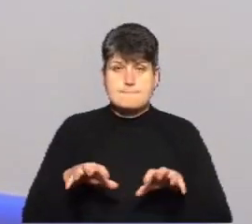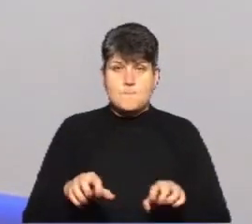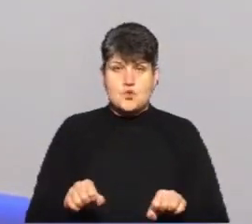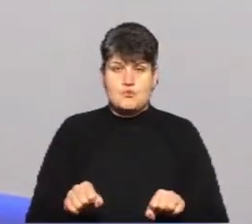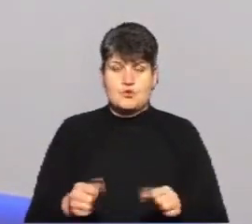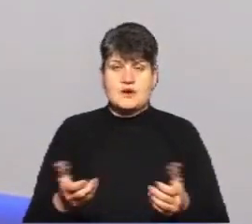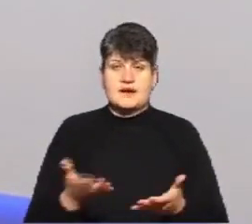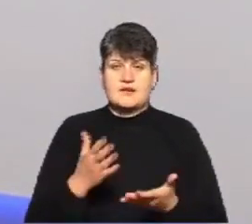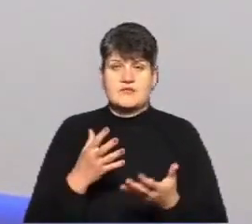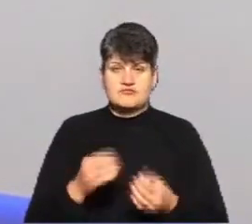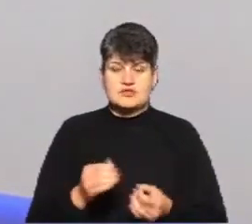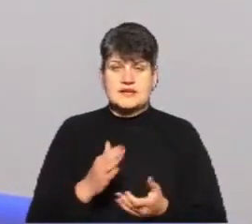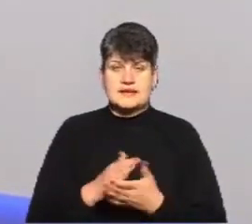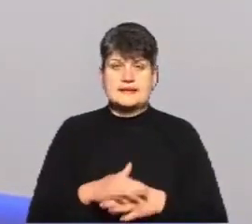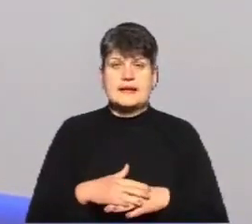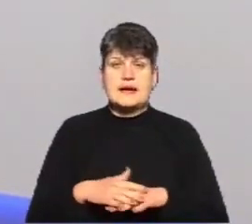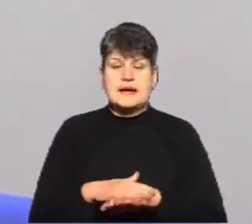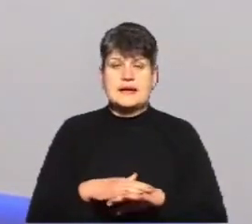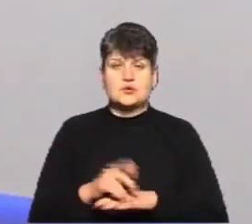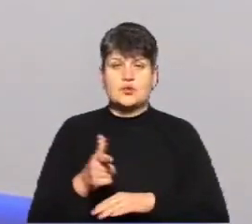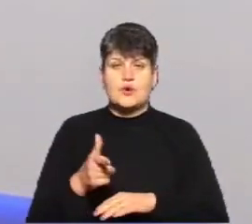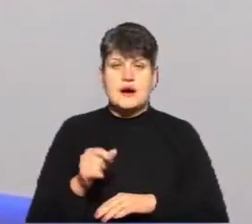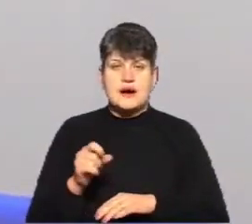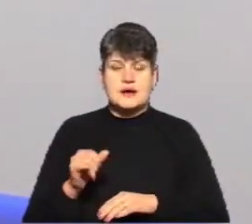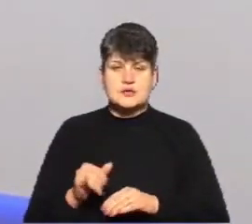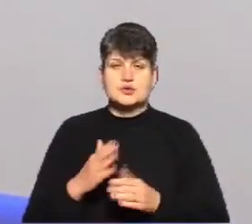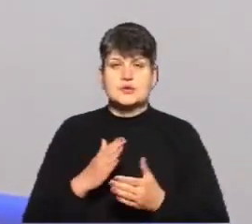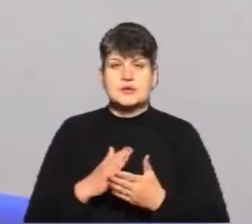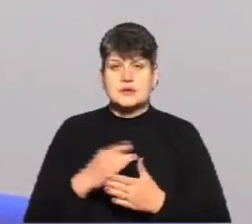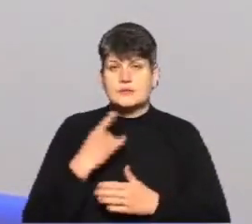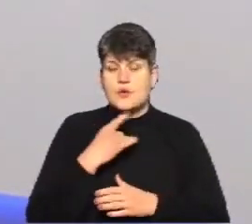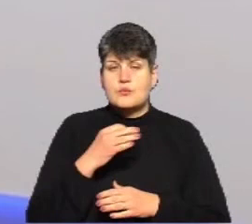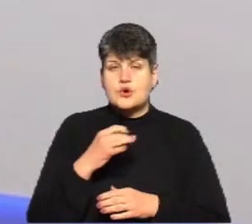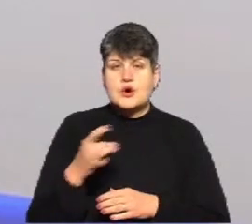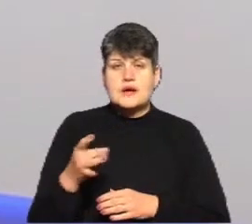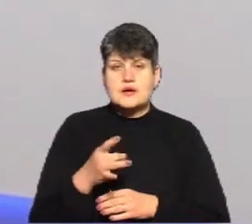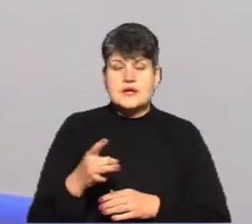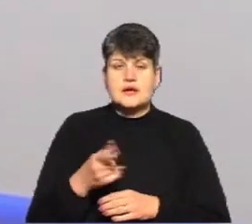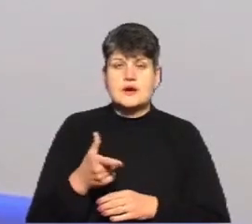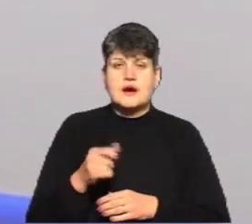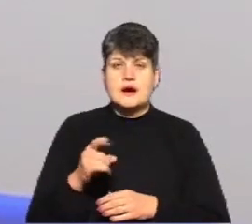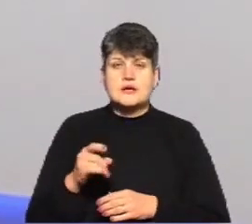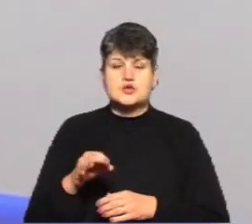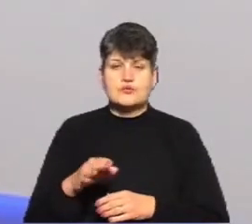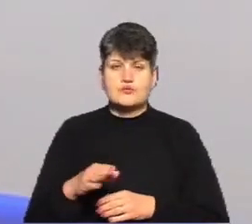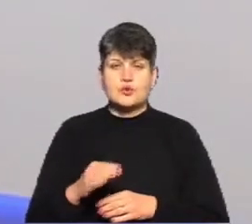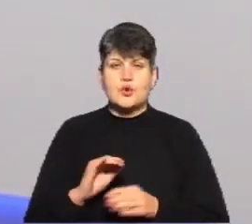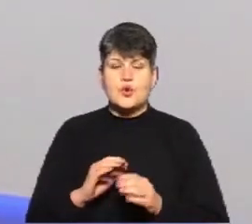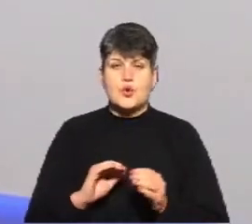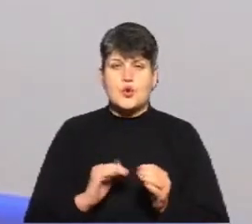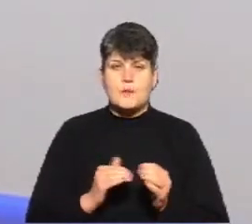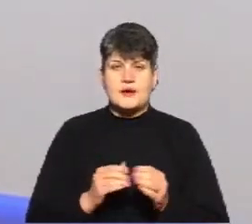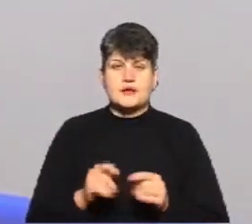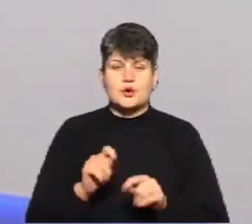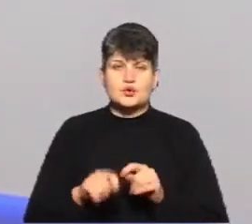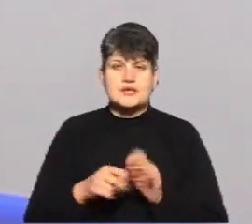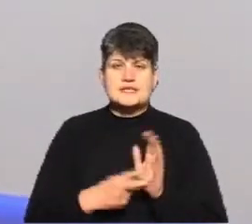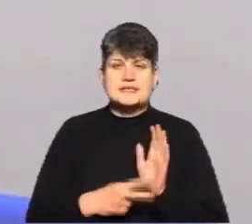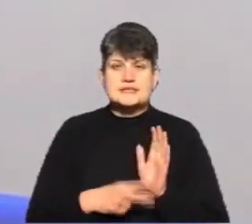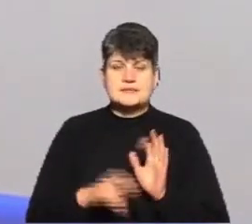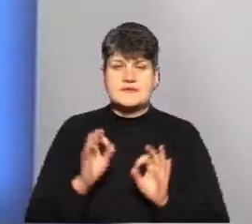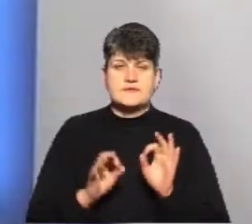газу утворена. Зокрема, йдеться про регіональну газову компанію, яка контролює 70% ринку.